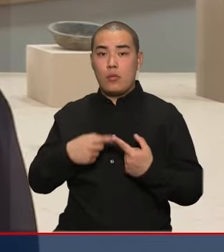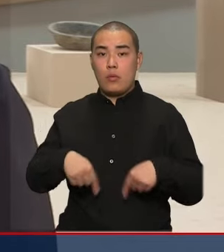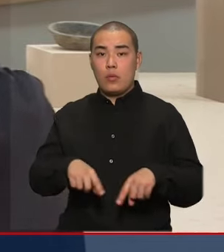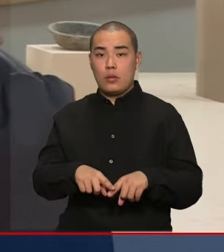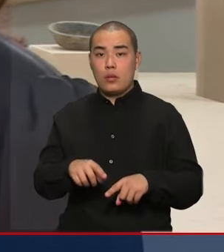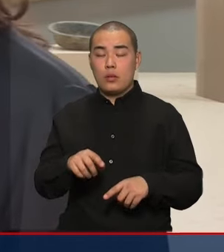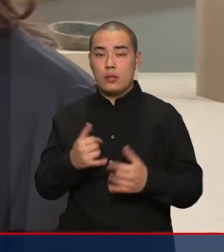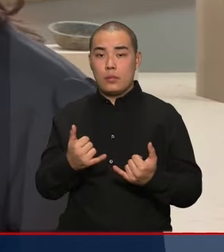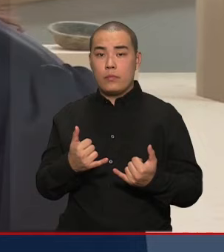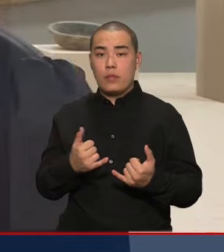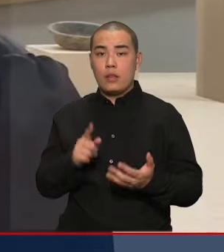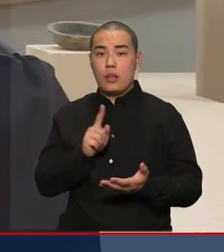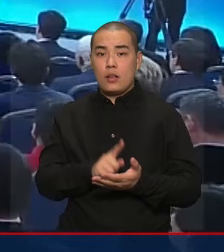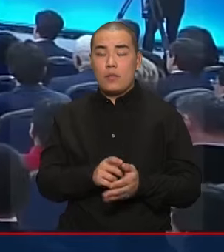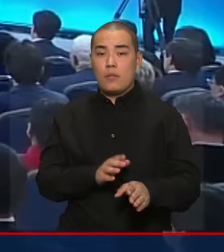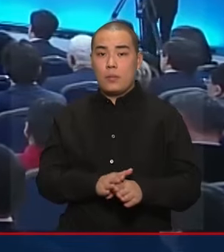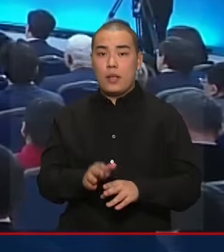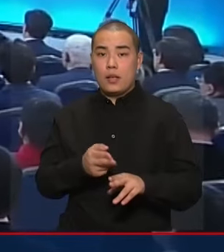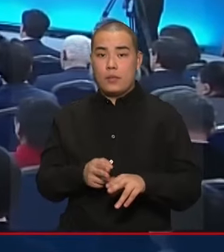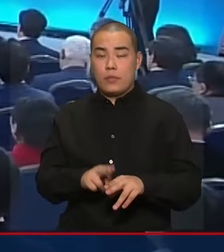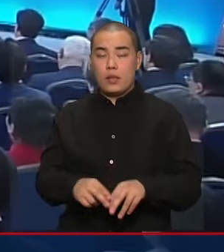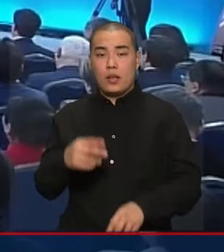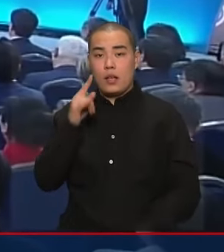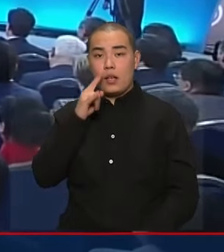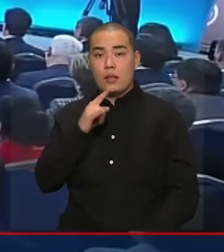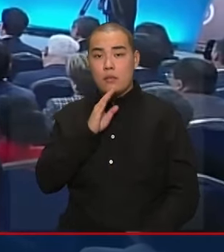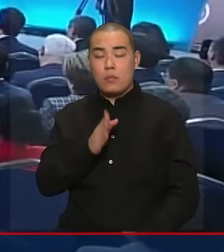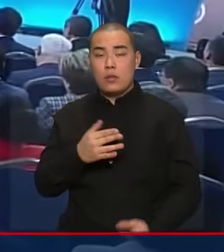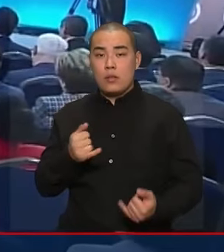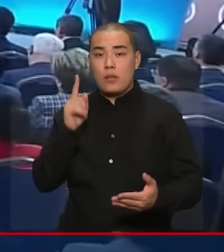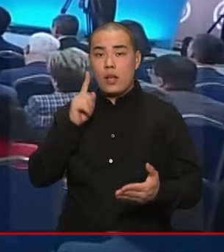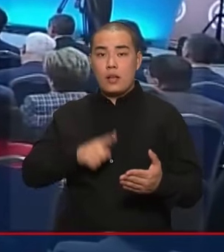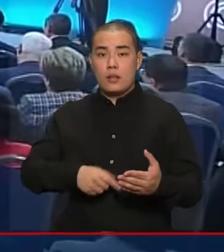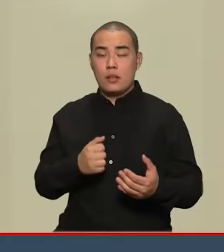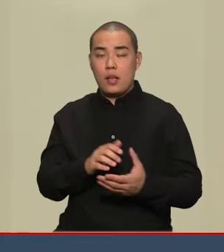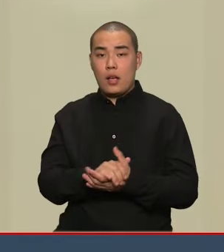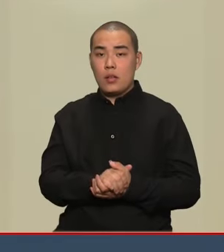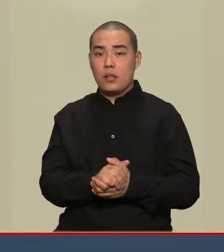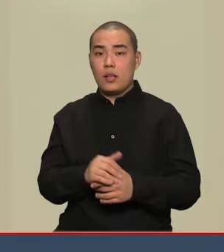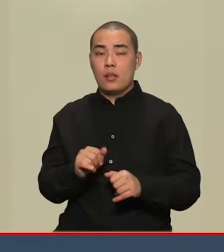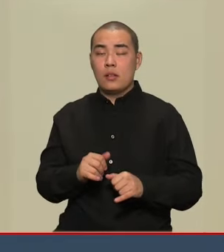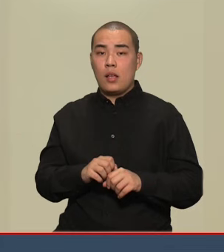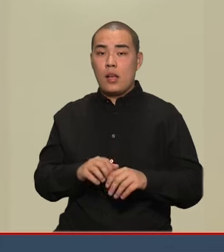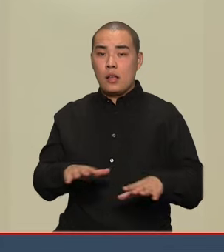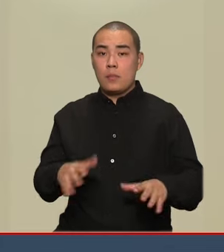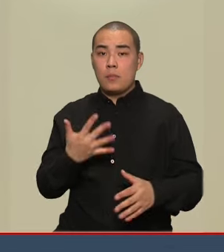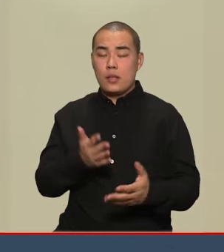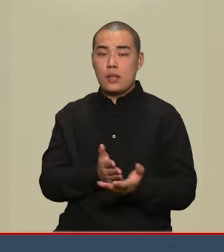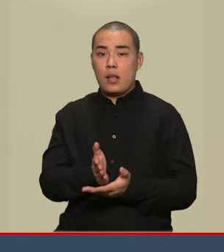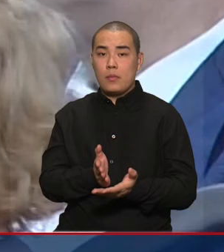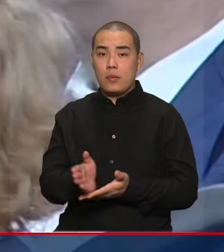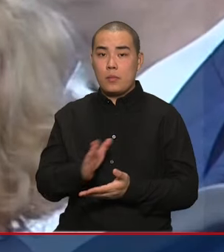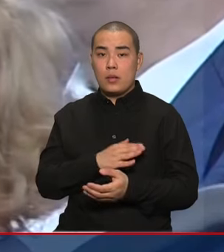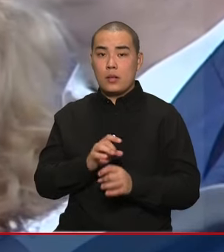они должны выполнять это. Казахстан должен поставить надежный заслон распространению 5 социальных зол, заявил